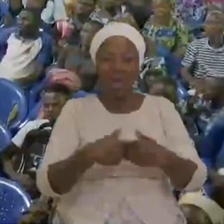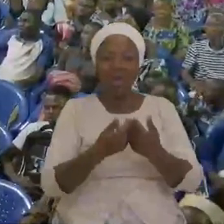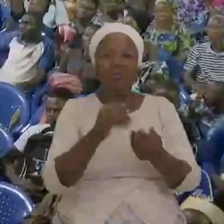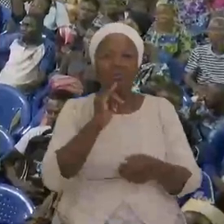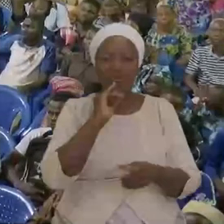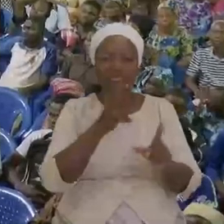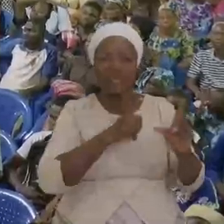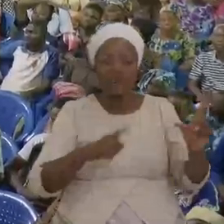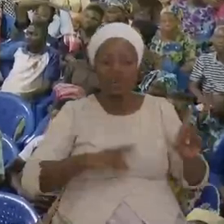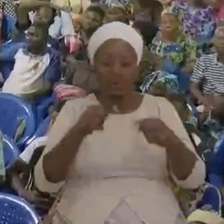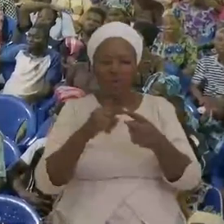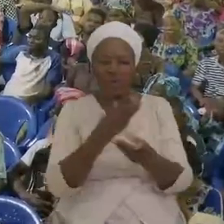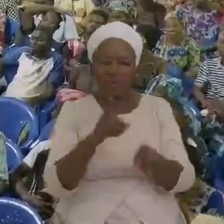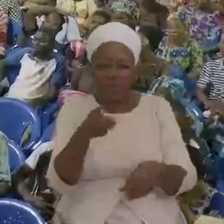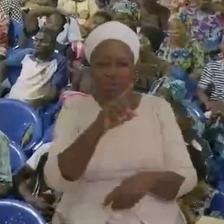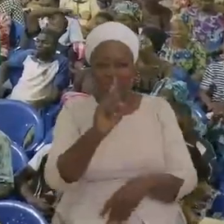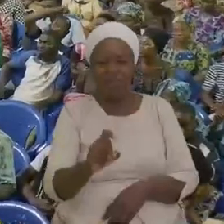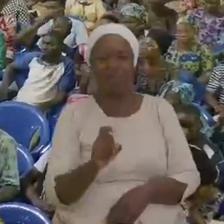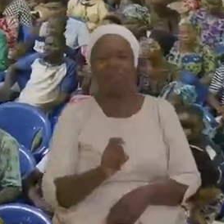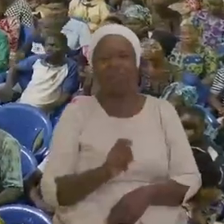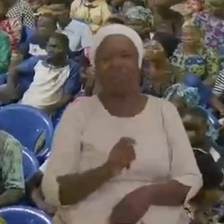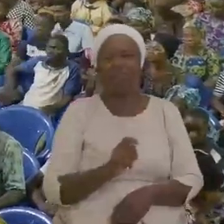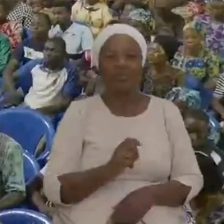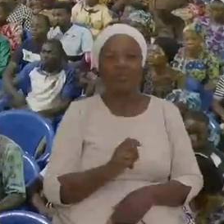Comment Dieu va-t-il te délivrer?